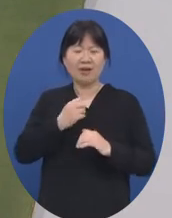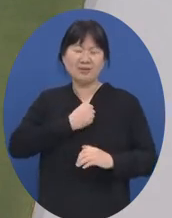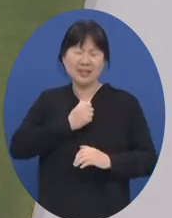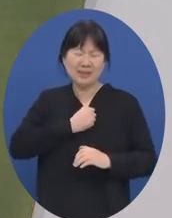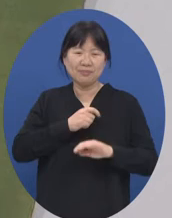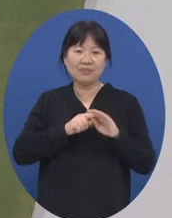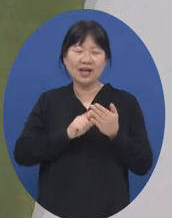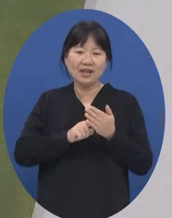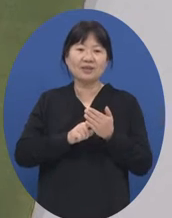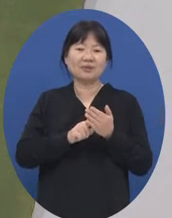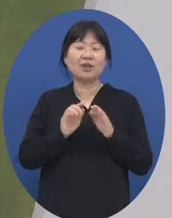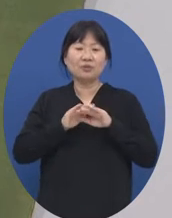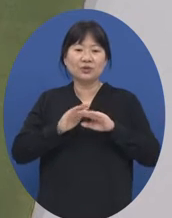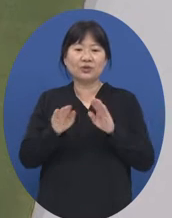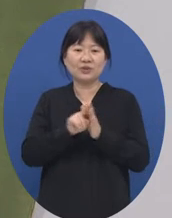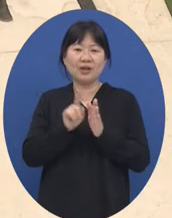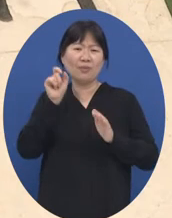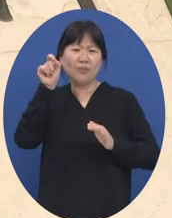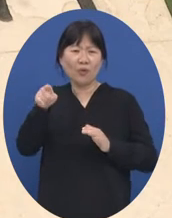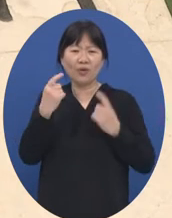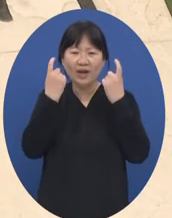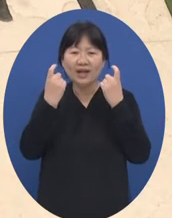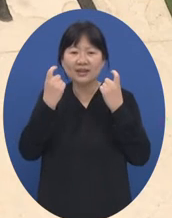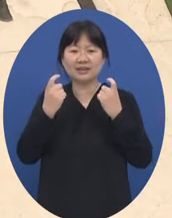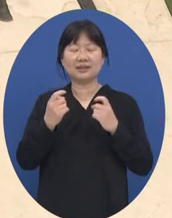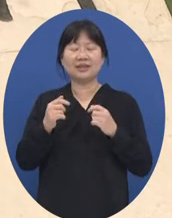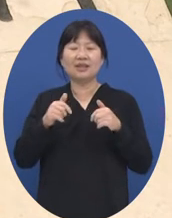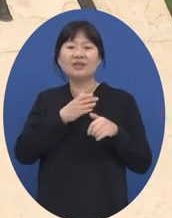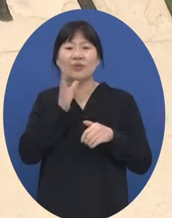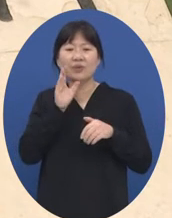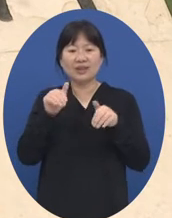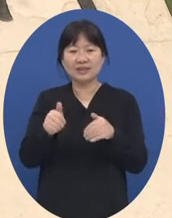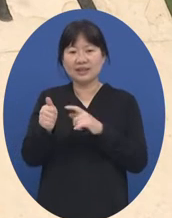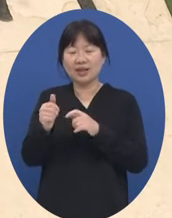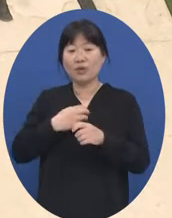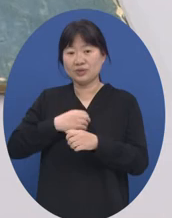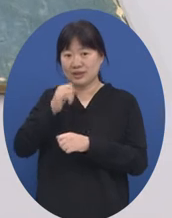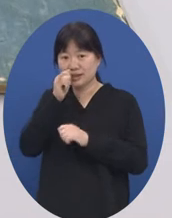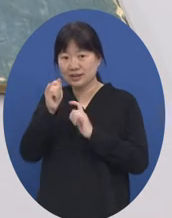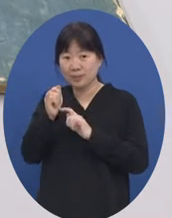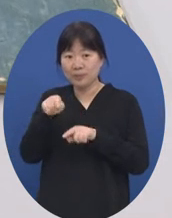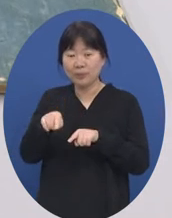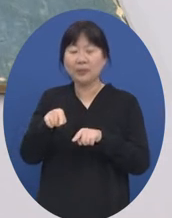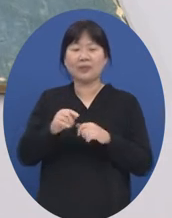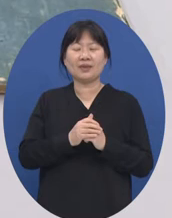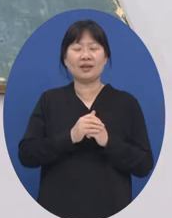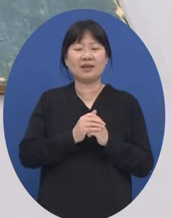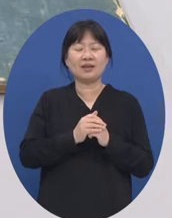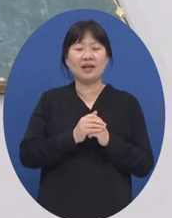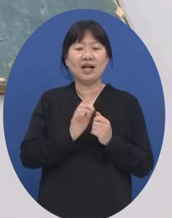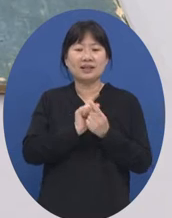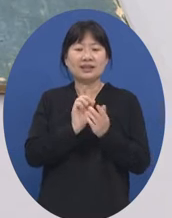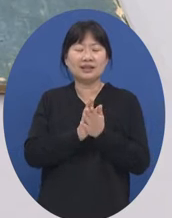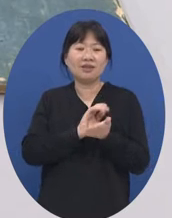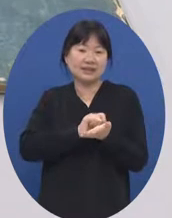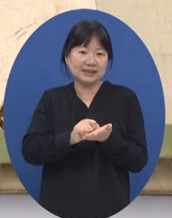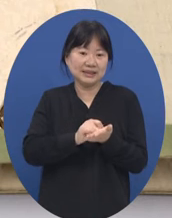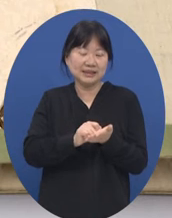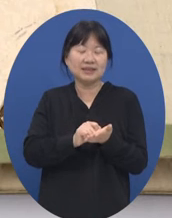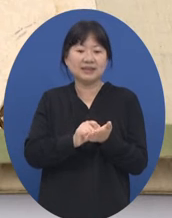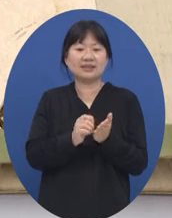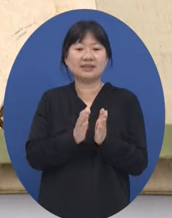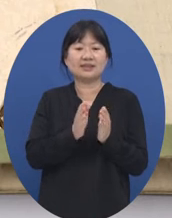심사를 풀기 위해 먼 데로 떠나는 연로하신 나에 대한 걱정이 담겨 있습니다 영조가 김동수에게 초록빛 안 한다는 거 함께